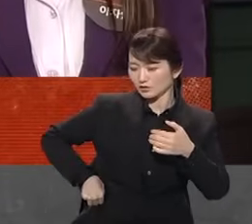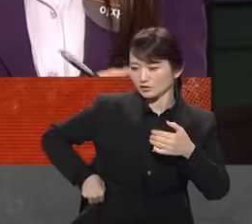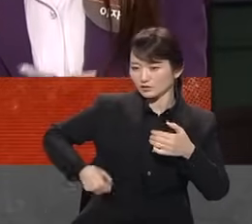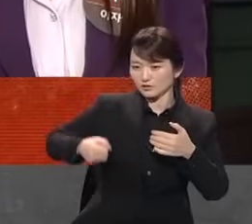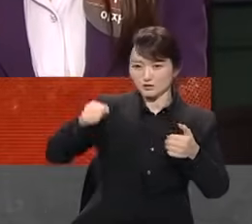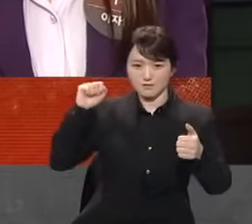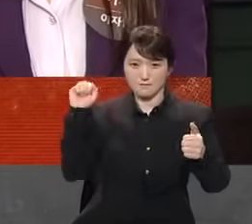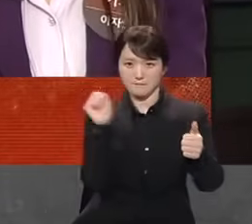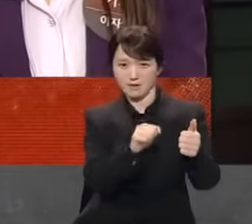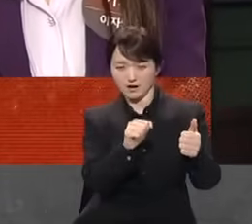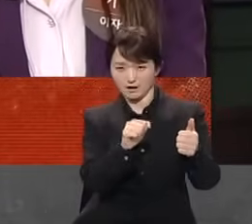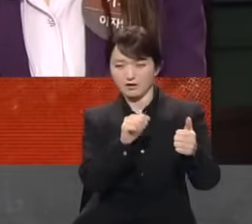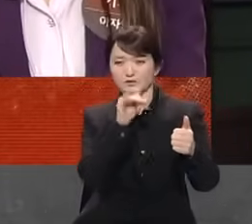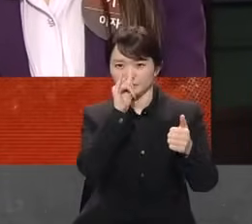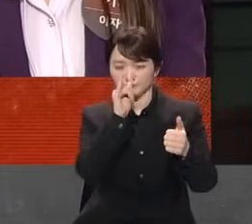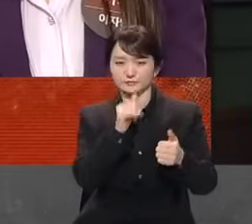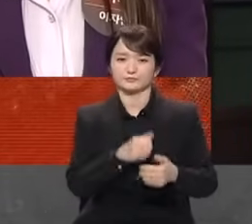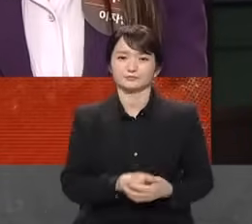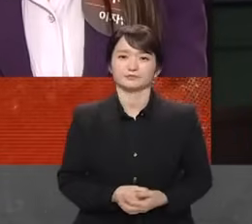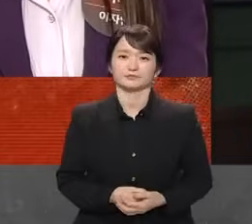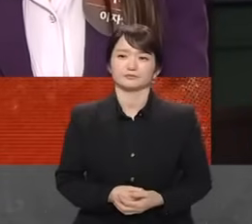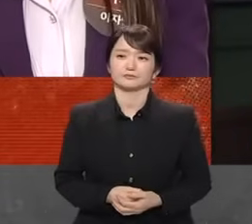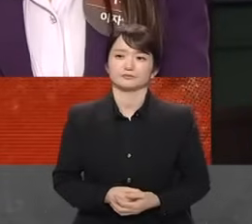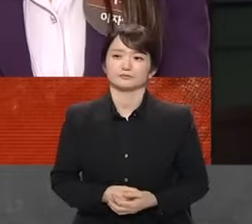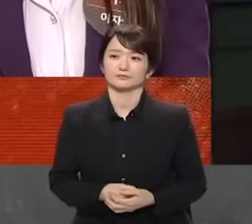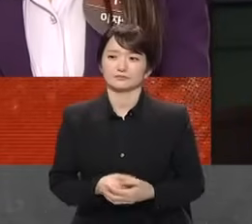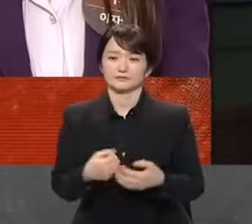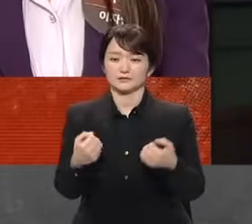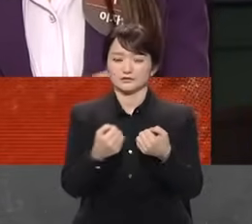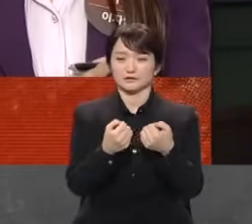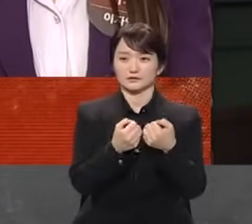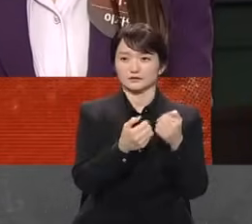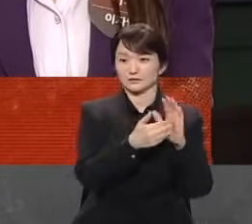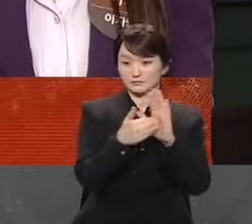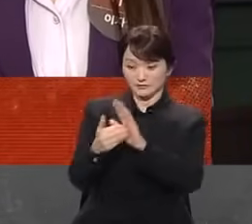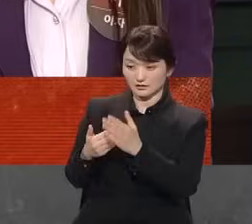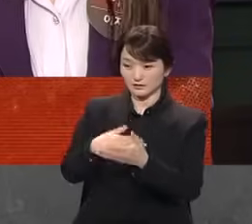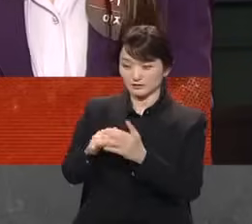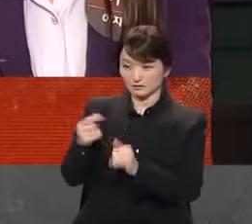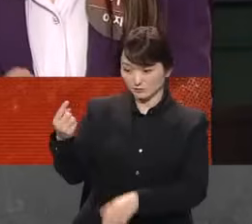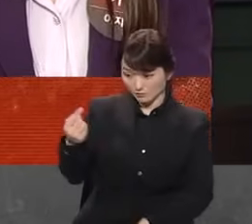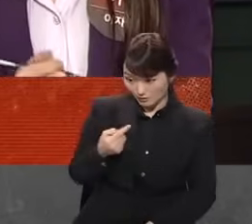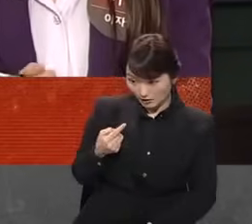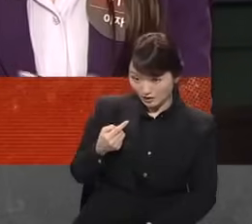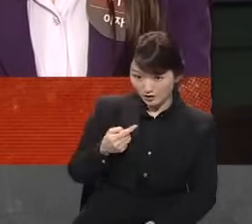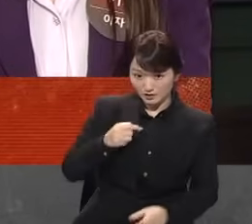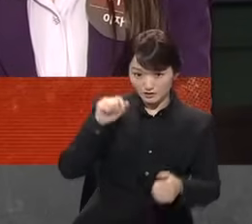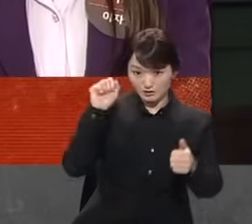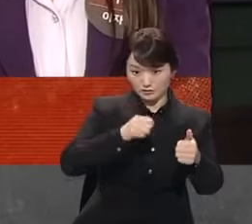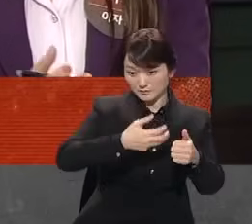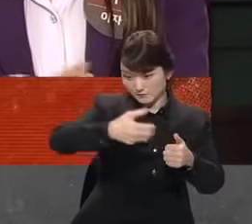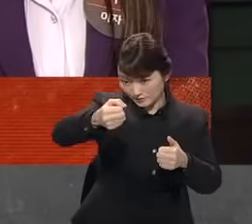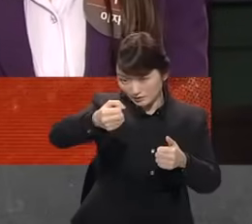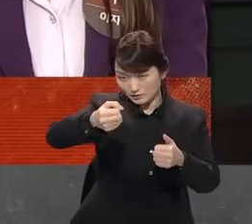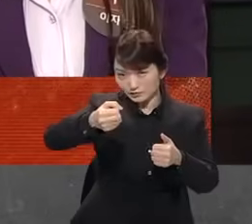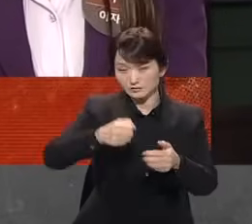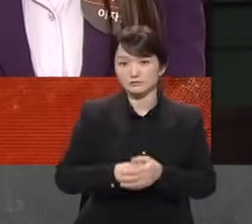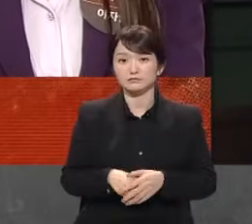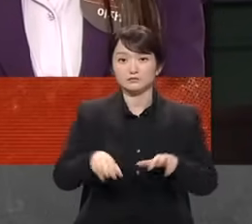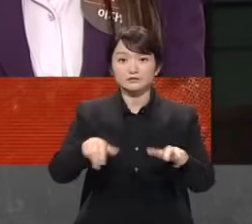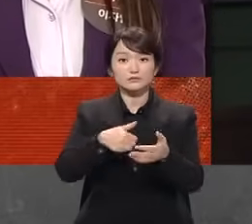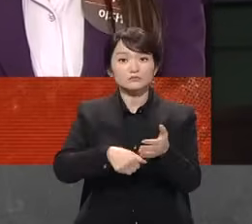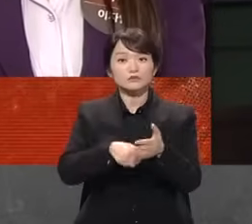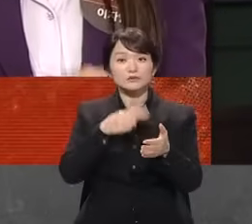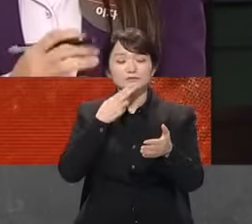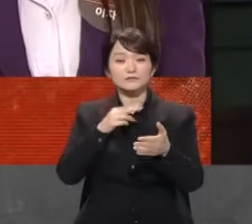둔기를 휘두르기까지 했다라는 내용이었습니다. 이 싸움 말리기 위해서 지인이 와서 그 둔기를 빼앗아 들고 가니까 이제 둔기가 없잖아요.